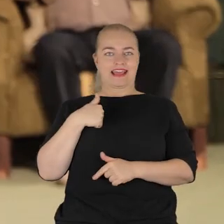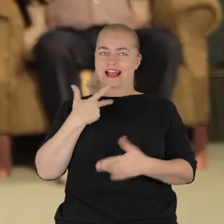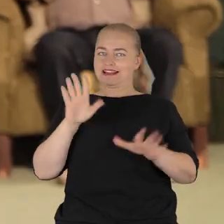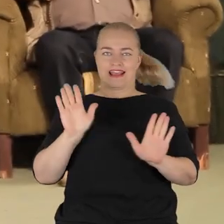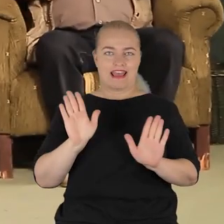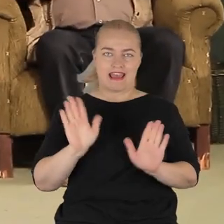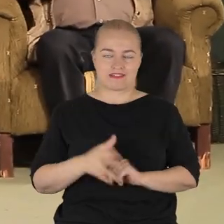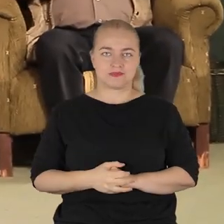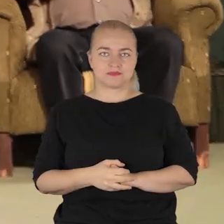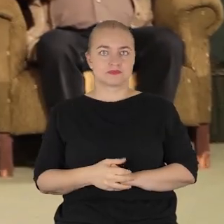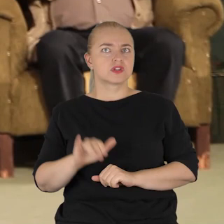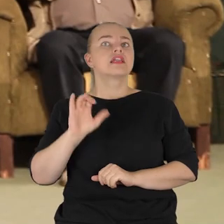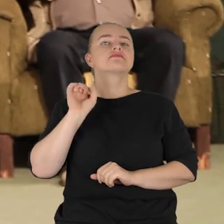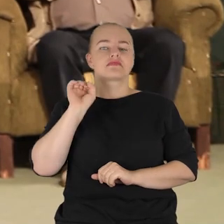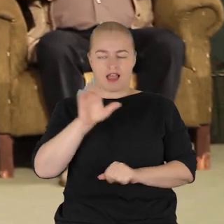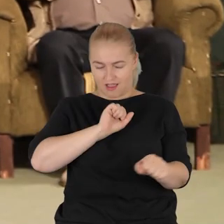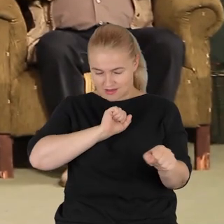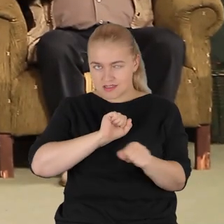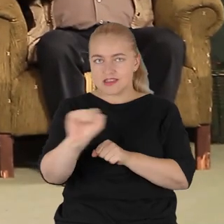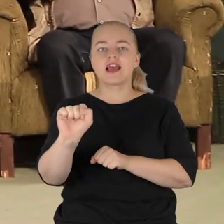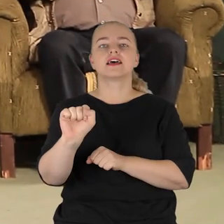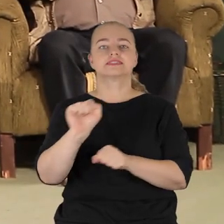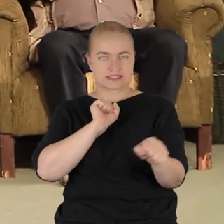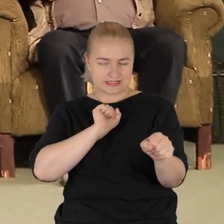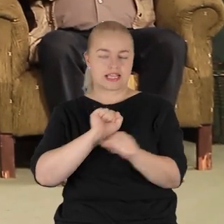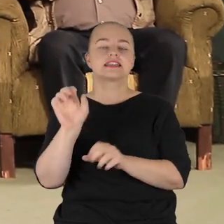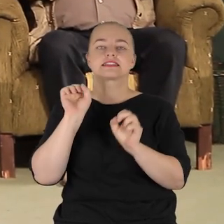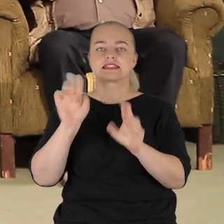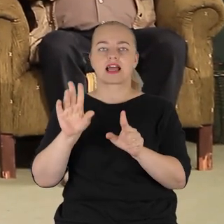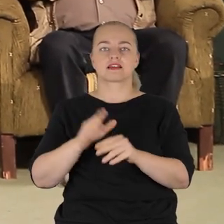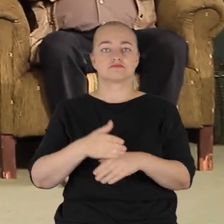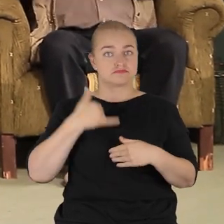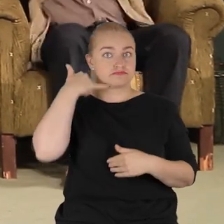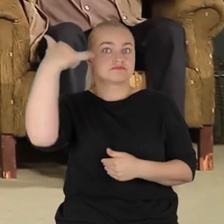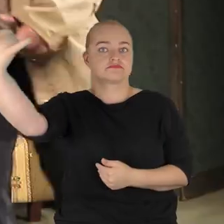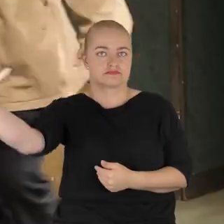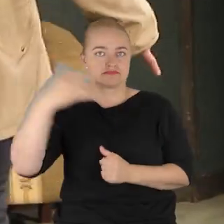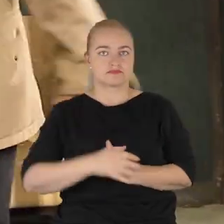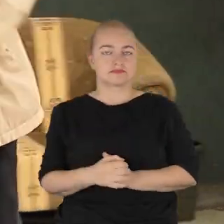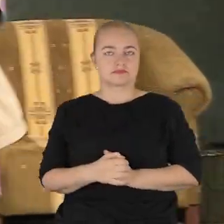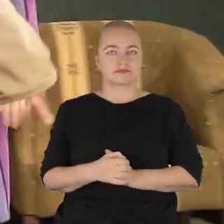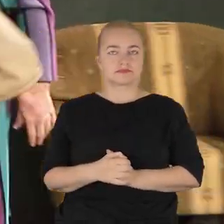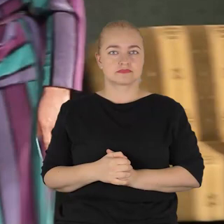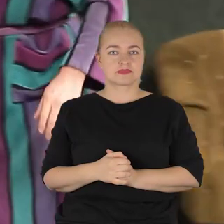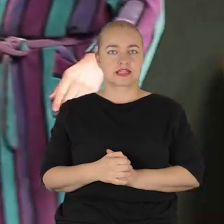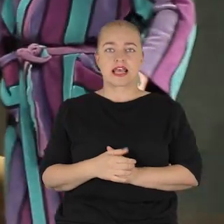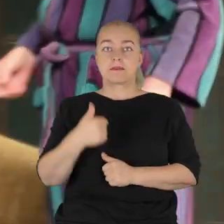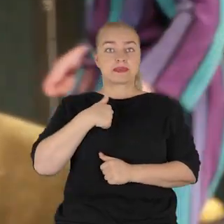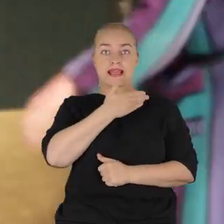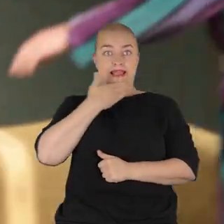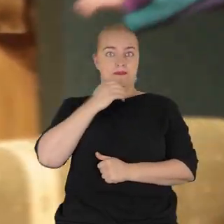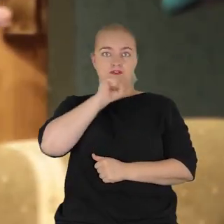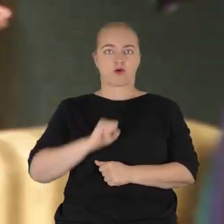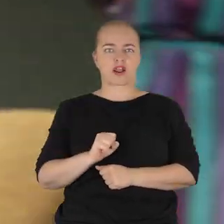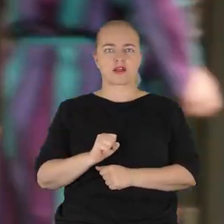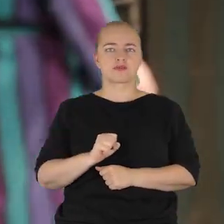Nie. Słucham? Jest! Oczywiście, że jest, tak? Proszę bardzo, do ciebie. Mary, nie mam jedza nikogo.